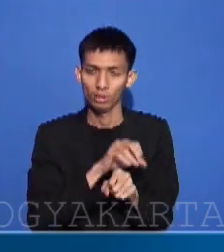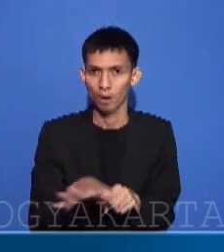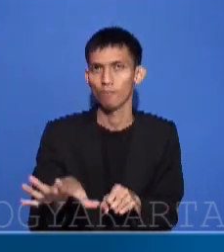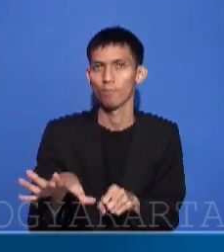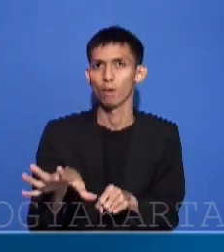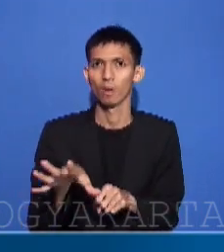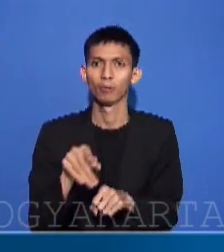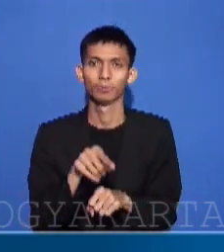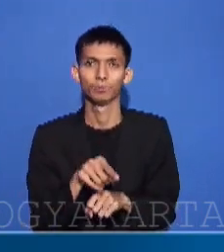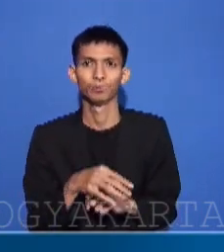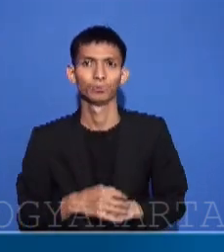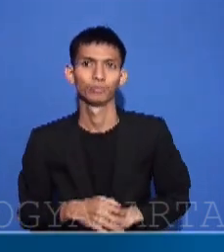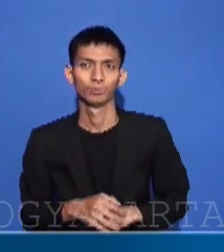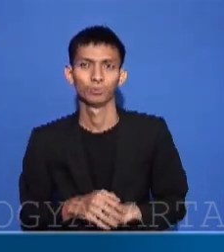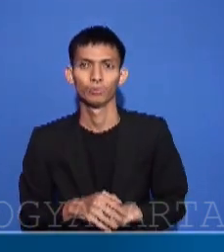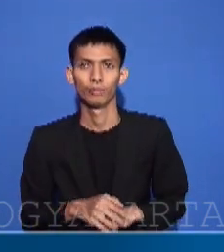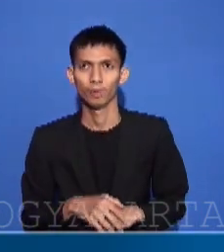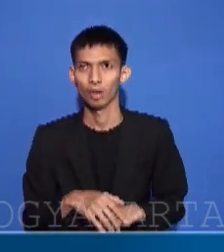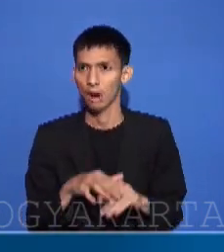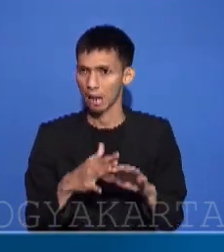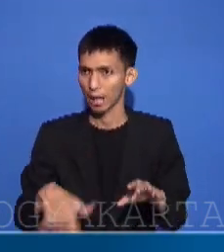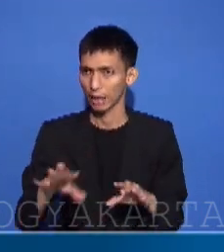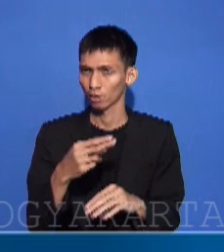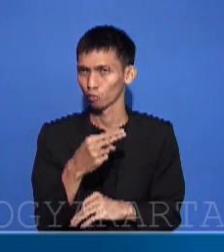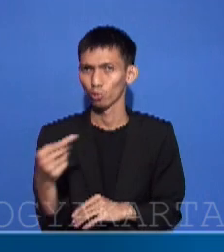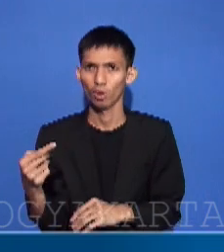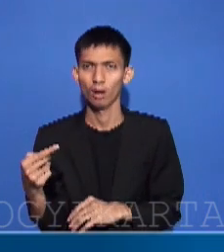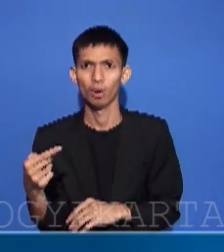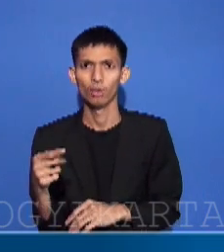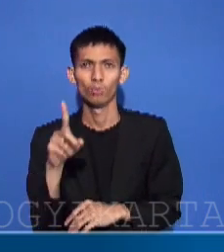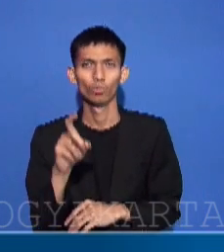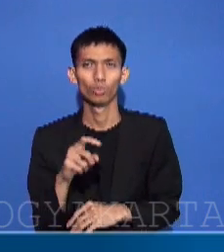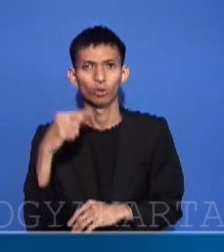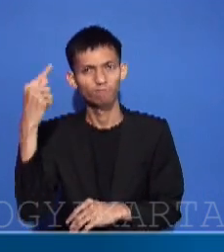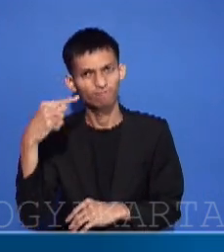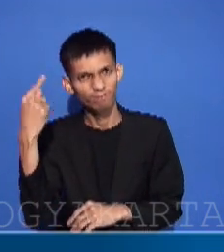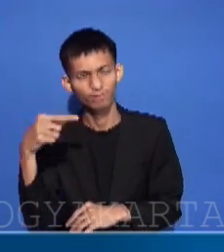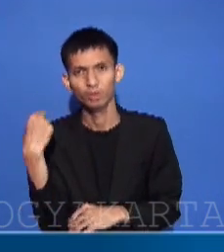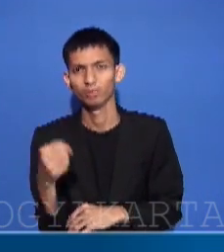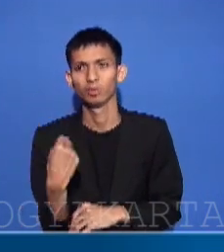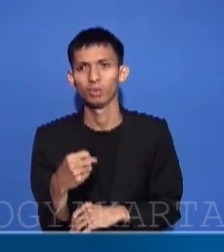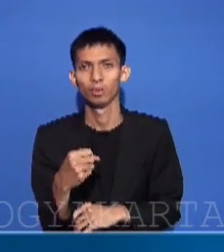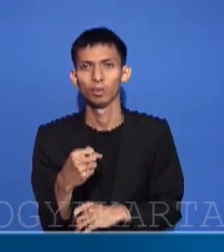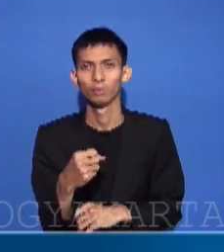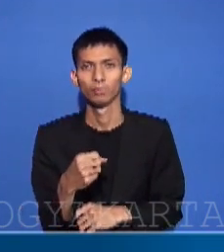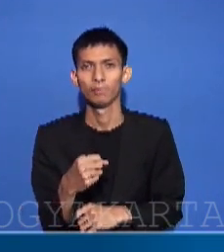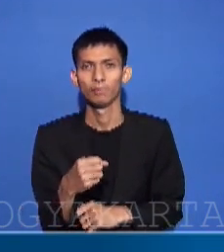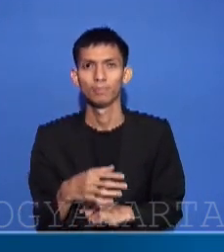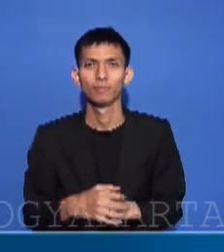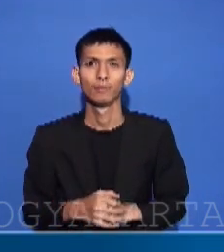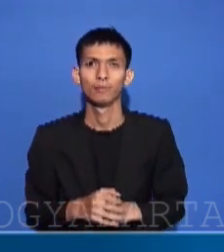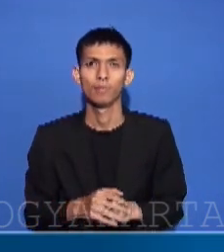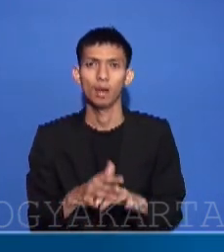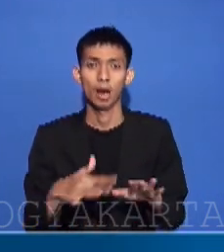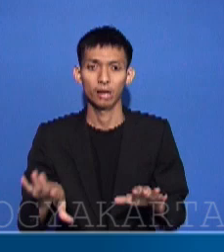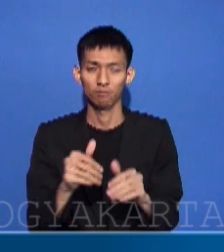serupan Dlingo yang mengalami kekurangan pasokan air bersih untuk kebutuhan sehari-hari kabar datangnya bantuan air